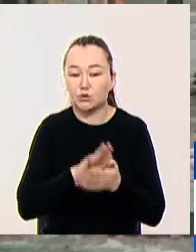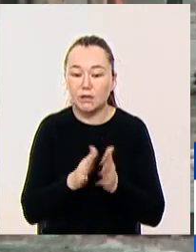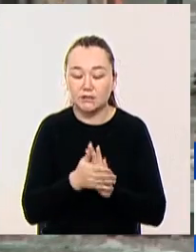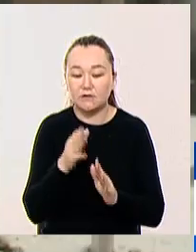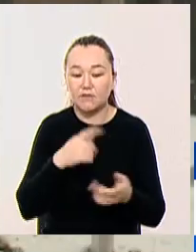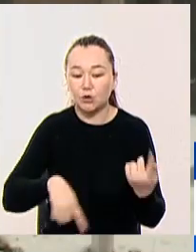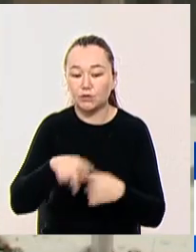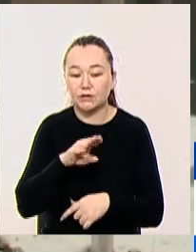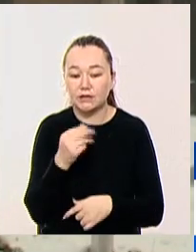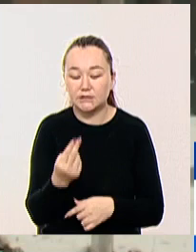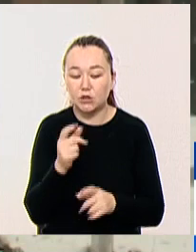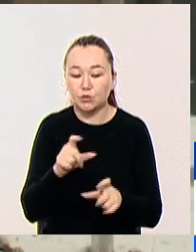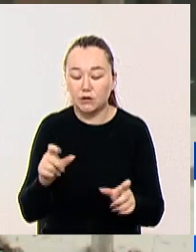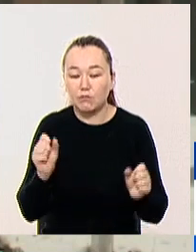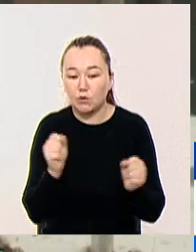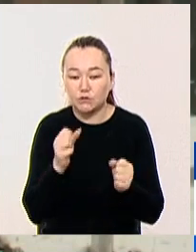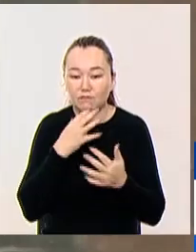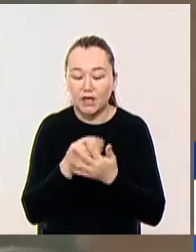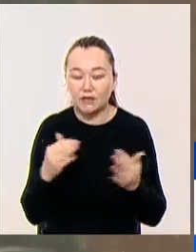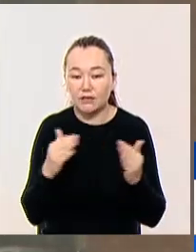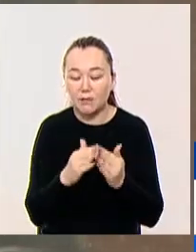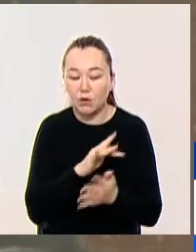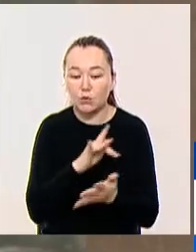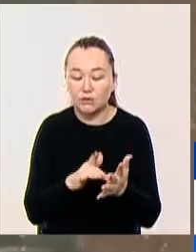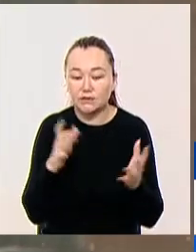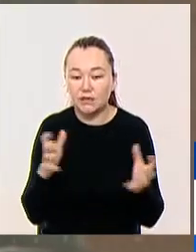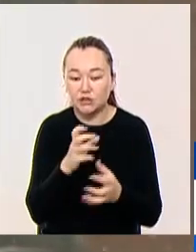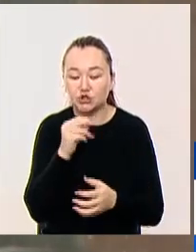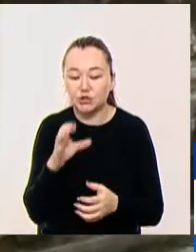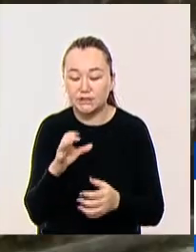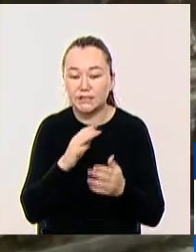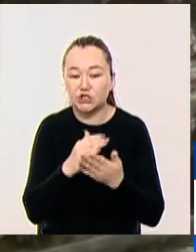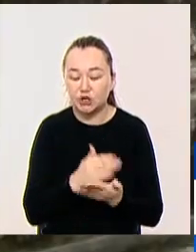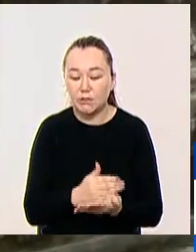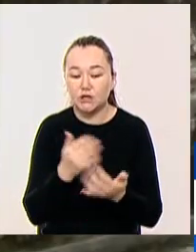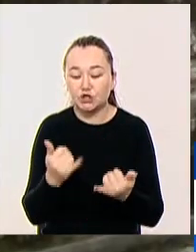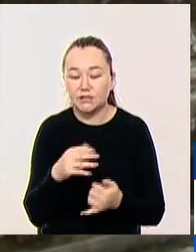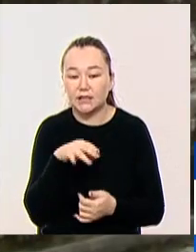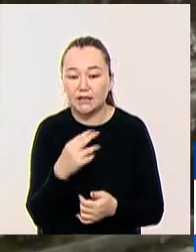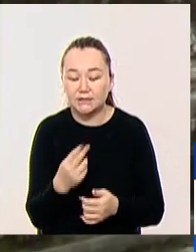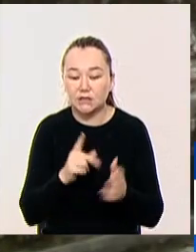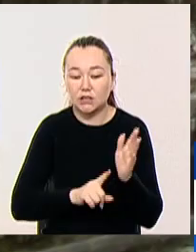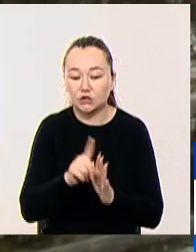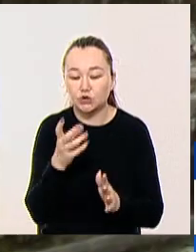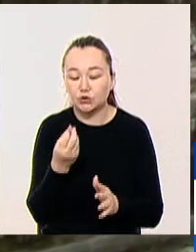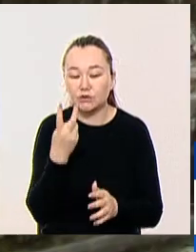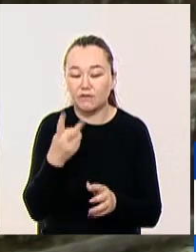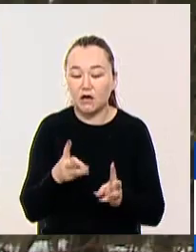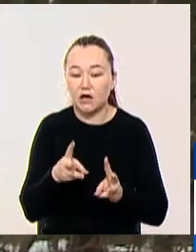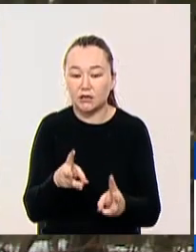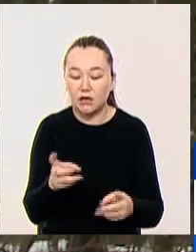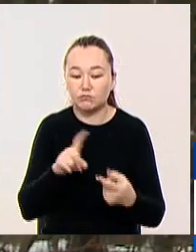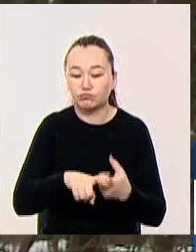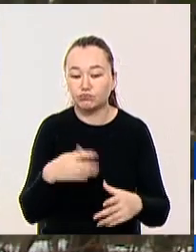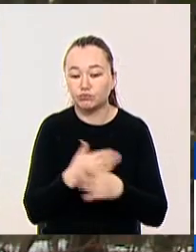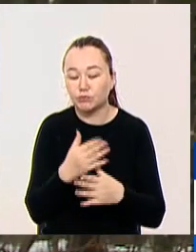ТЭЦ. Люди продолжают мерзнуть в своих домах. В городе сохраняется режим ЧС. На данный момент на ТЭЦ запущены еще два котла. Однако